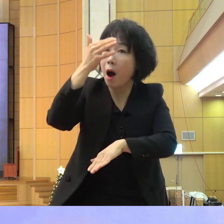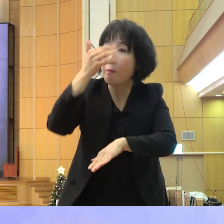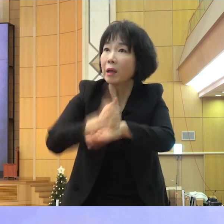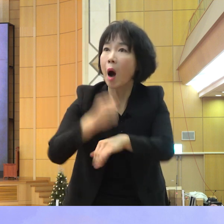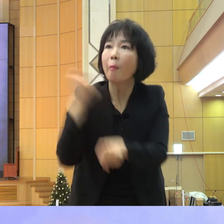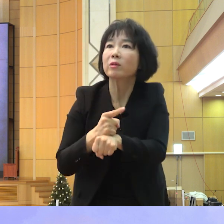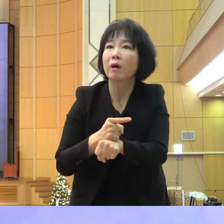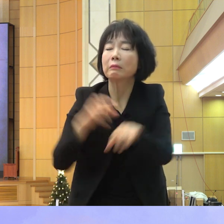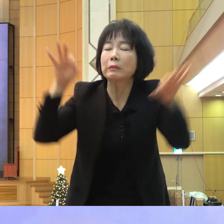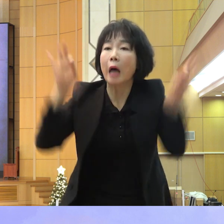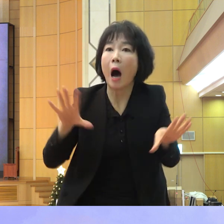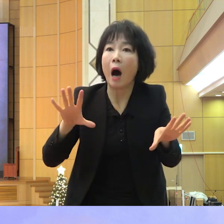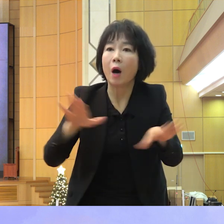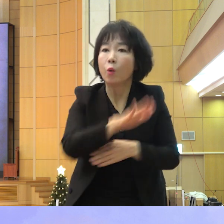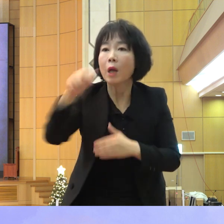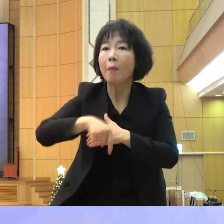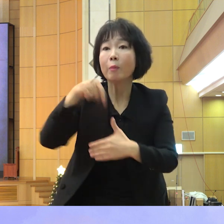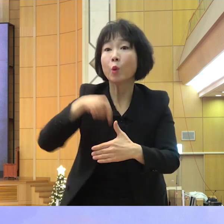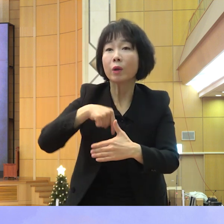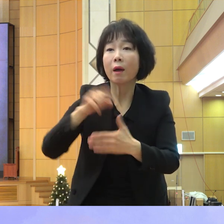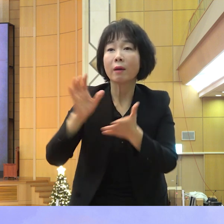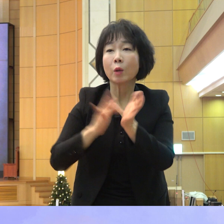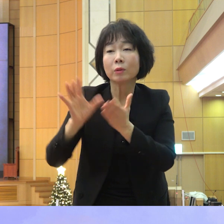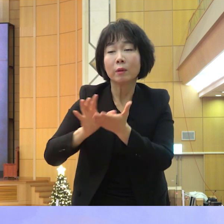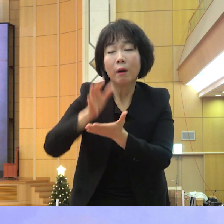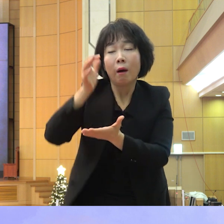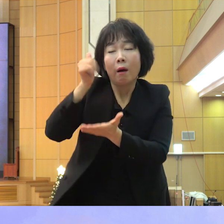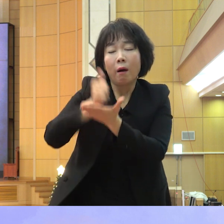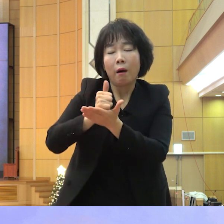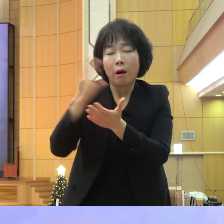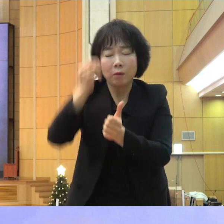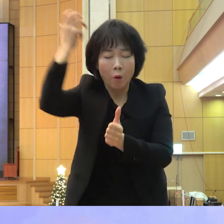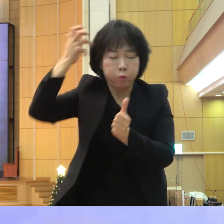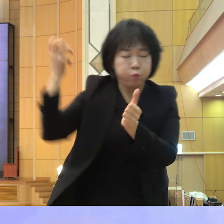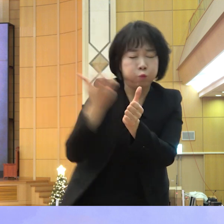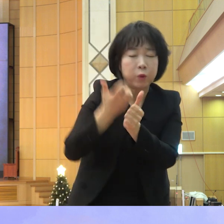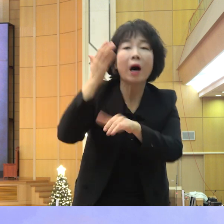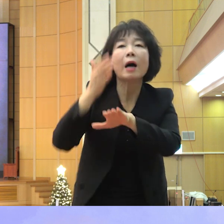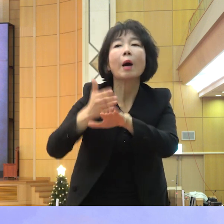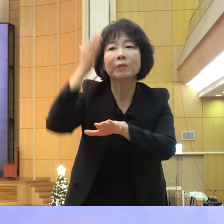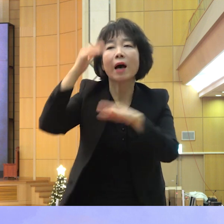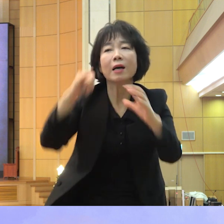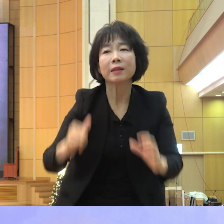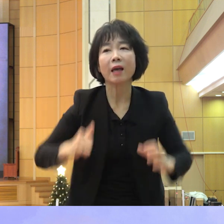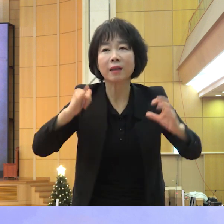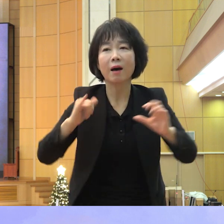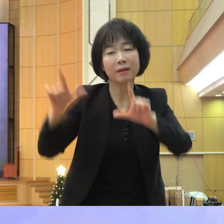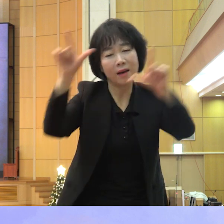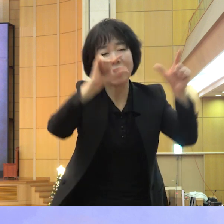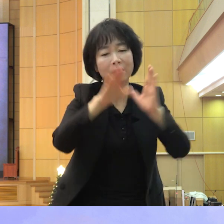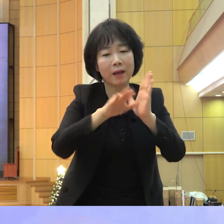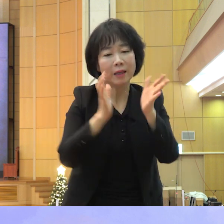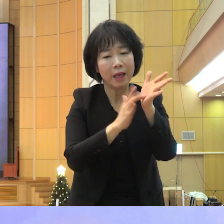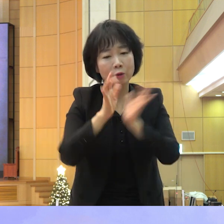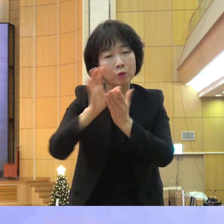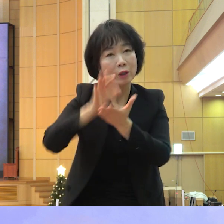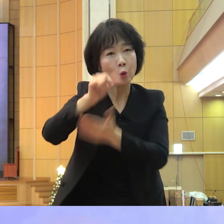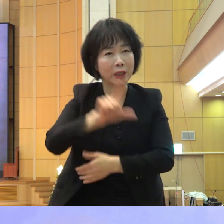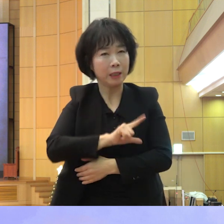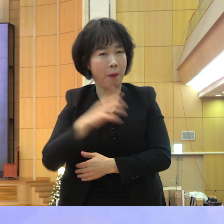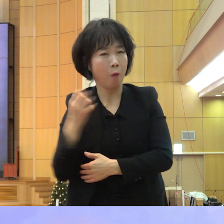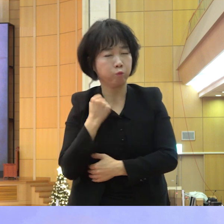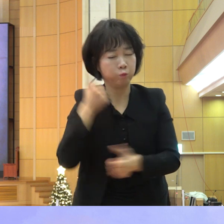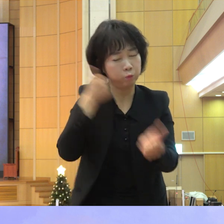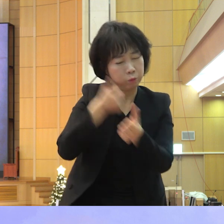때에 우리 마음속에는 그리스도 영이 충만하게 된 것을 감사드리고 세상 가운데서 능히 예수 그리스도의